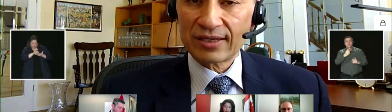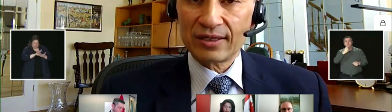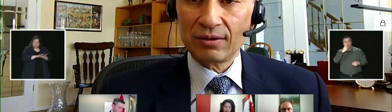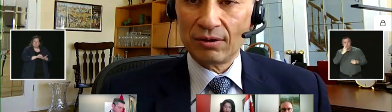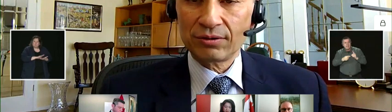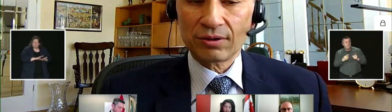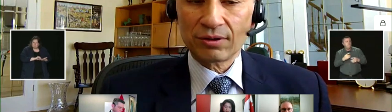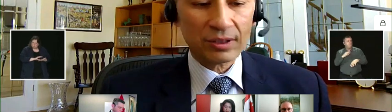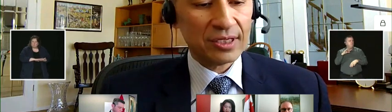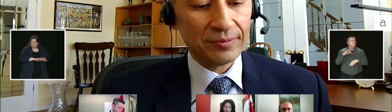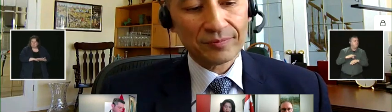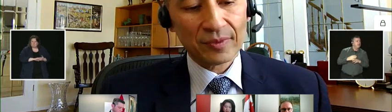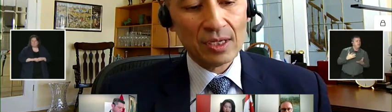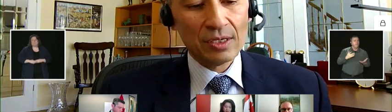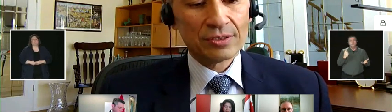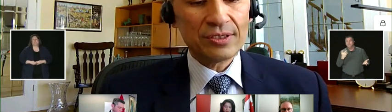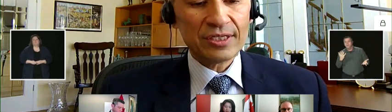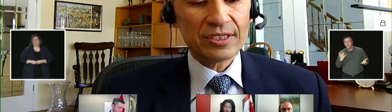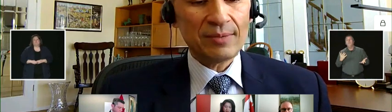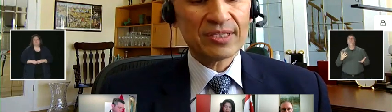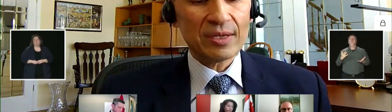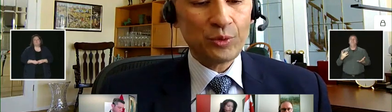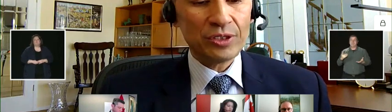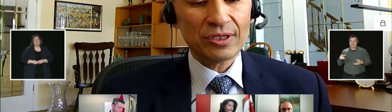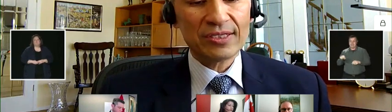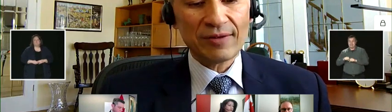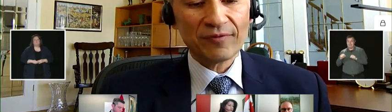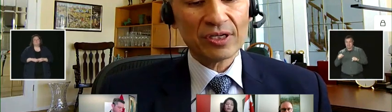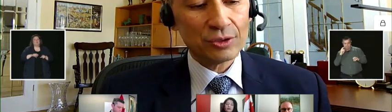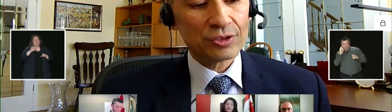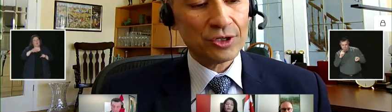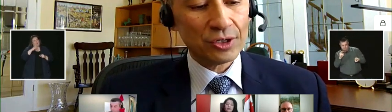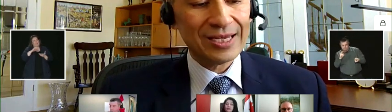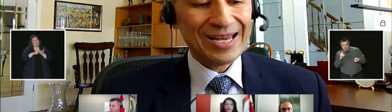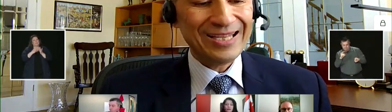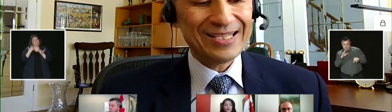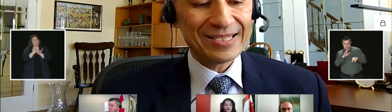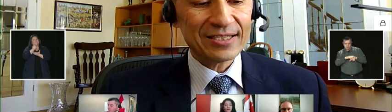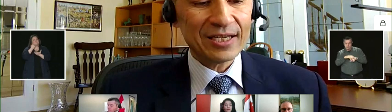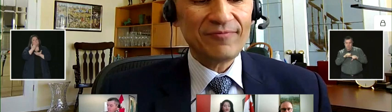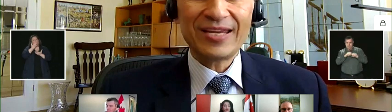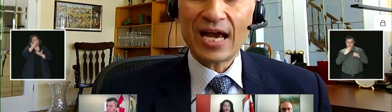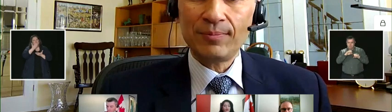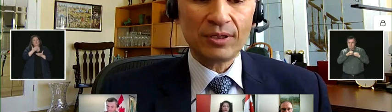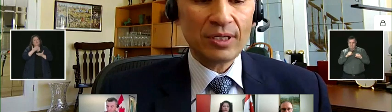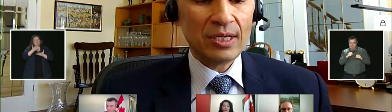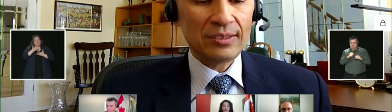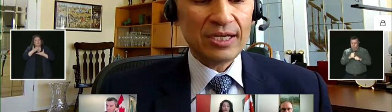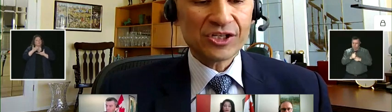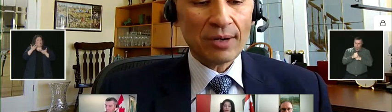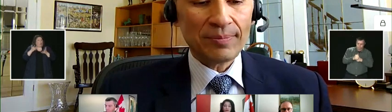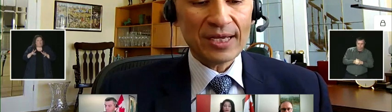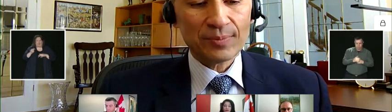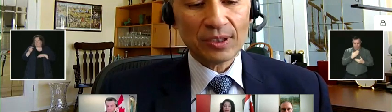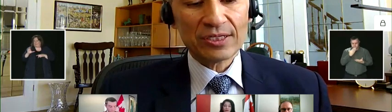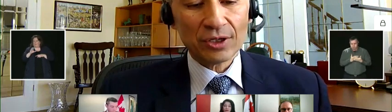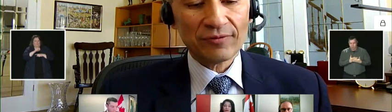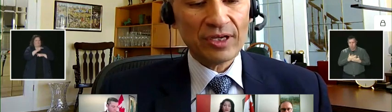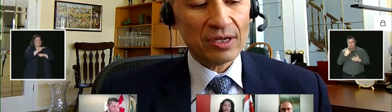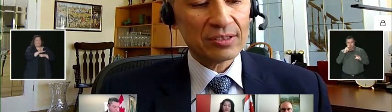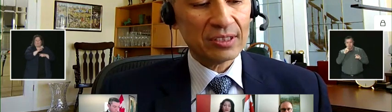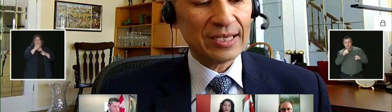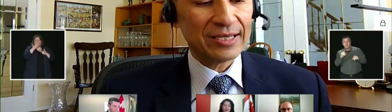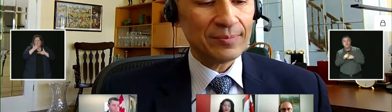l'administration des vaccins autorisés. Ce système s'appuie sur les infrastructures et les systèmes fiables déjà en place pour